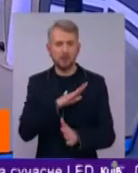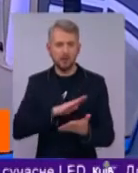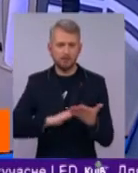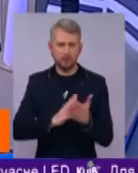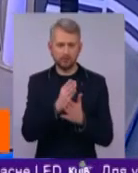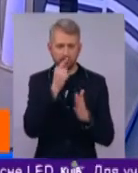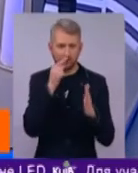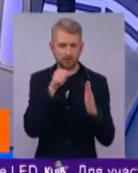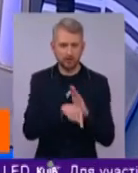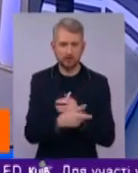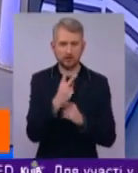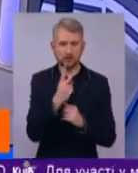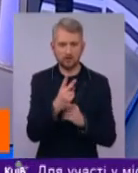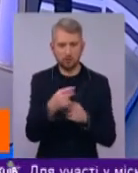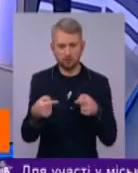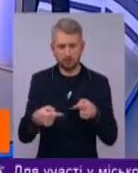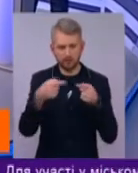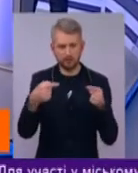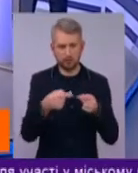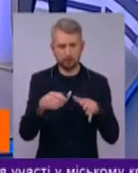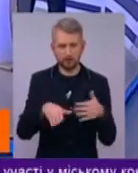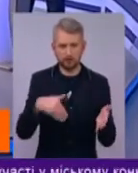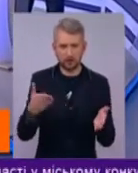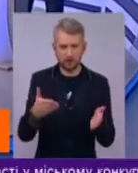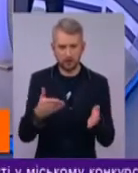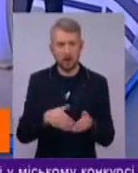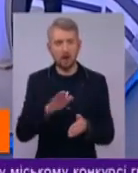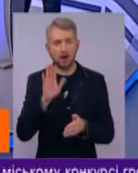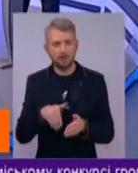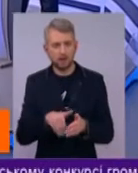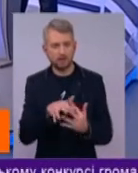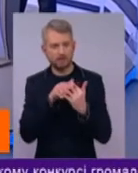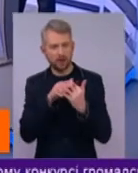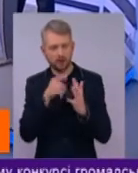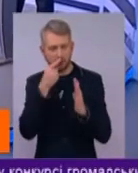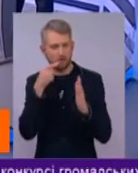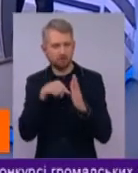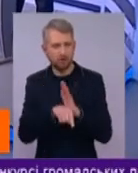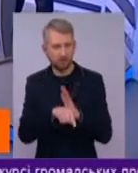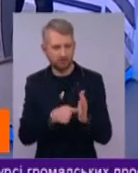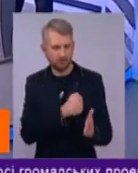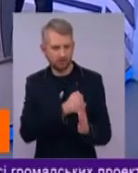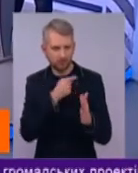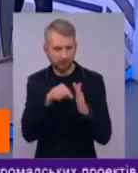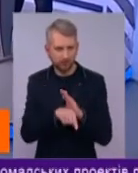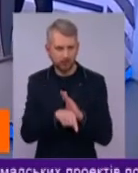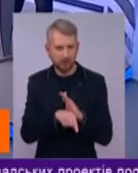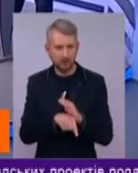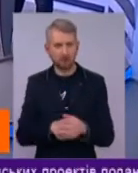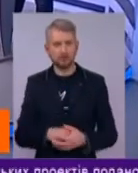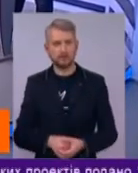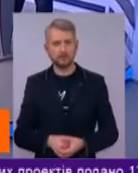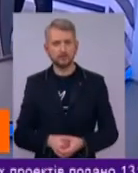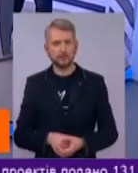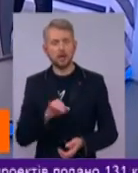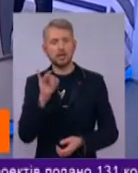политическое вмешательство двух противоборствующих сторон, затем военное вмешательство этих же противоборствующих сторон.